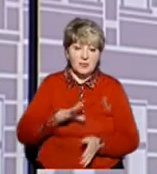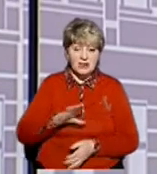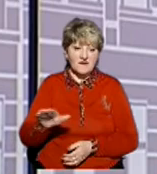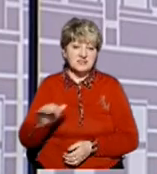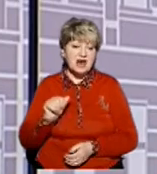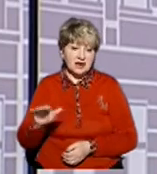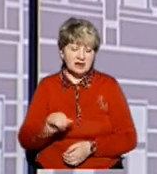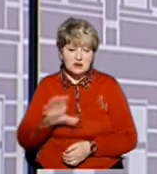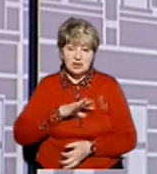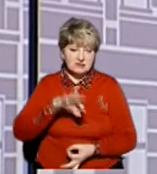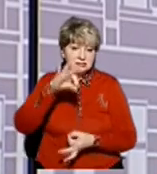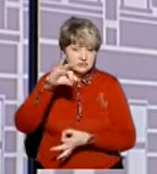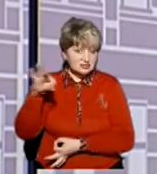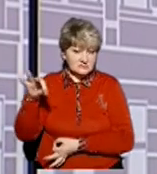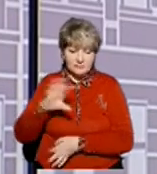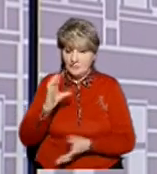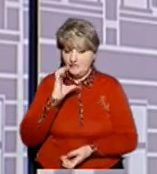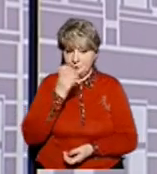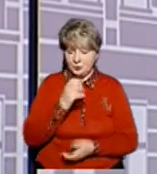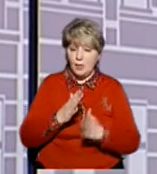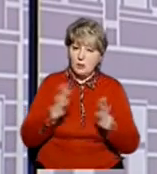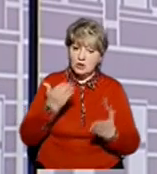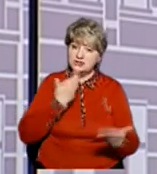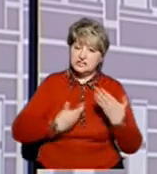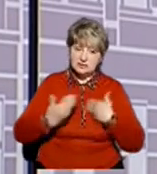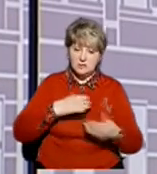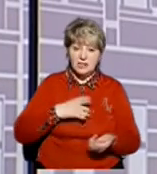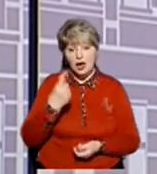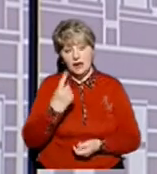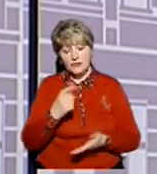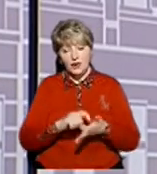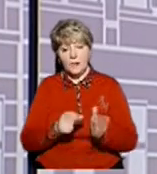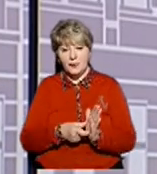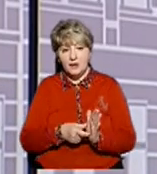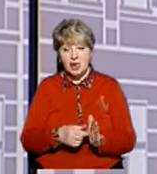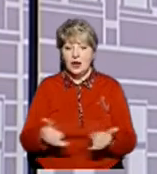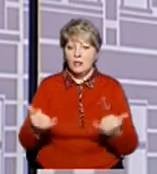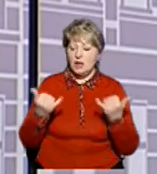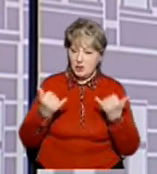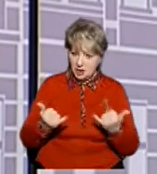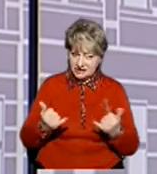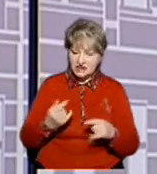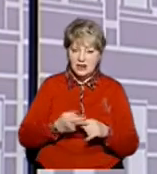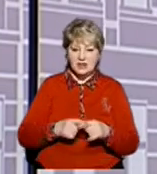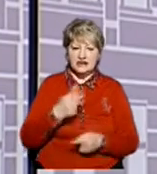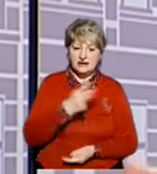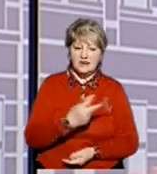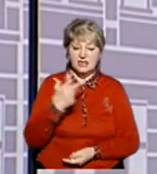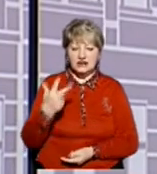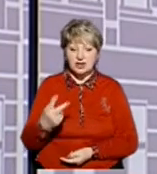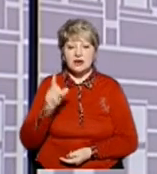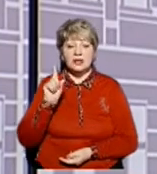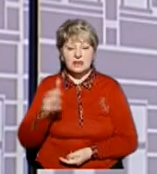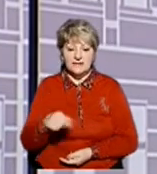оренда взагалі були не актуальні, більшим попитом завжди користувалися однокімнатні квартири, то наразі це запит двох, трьох і